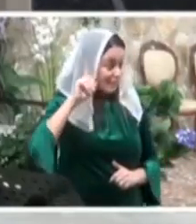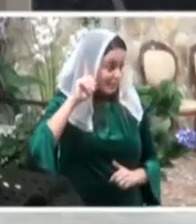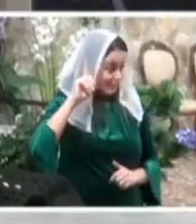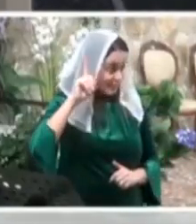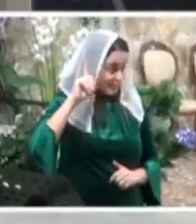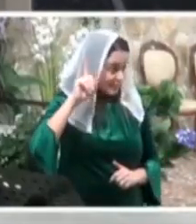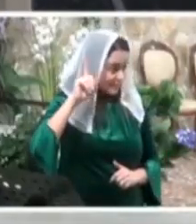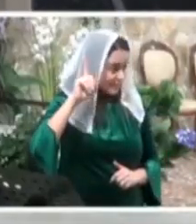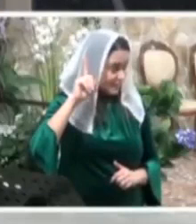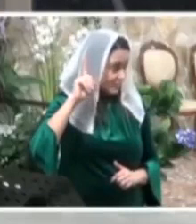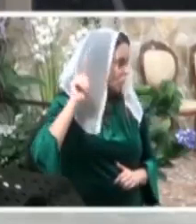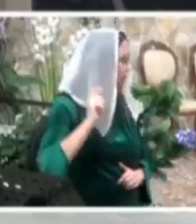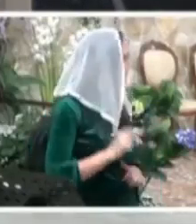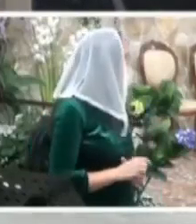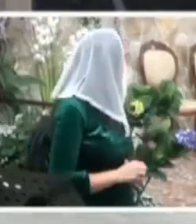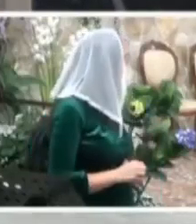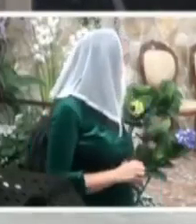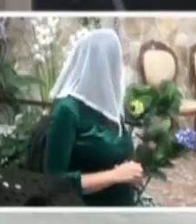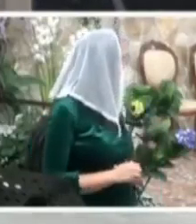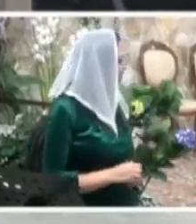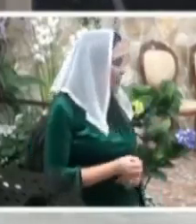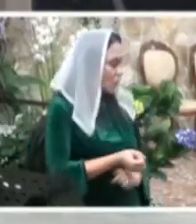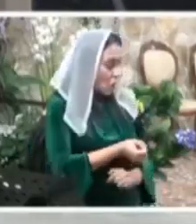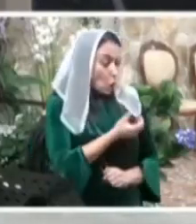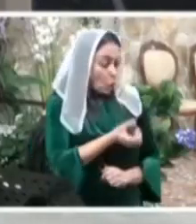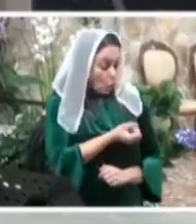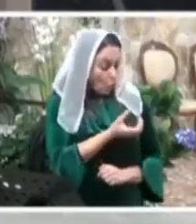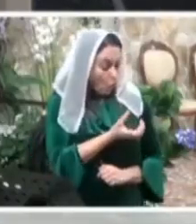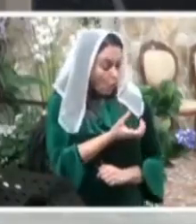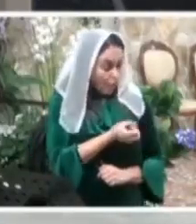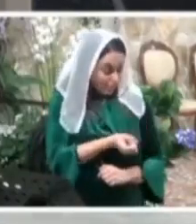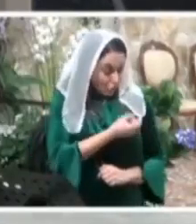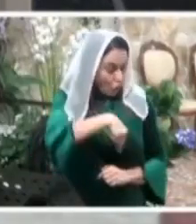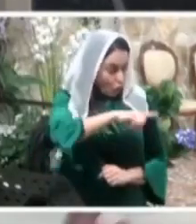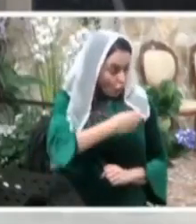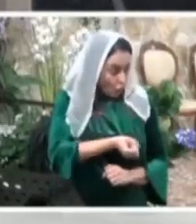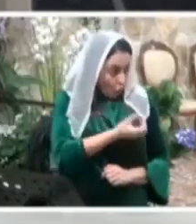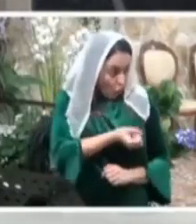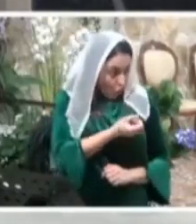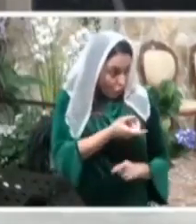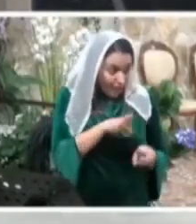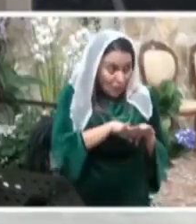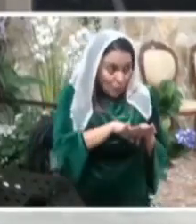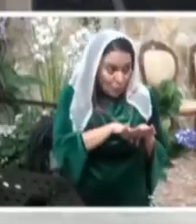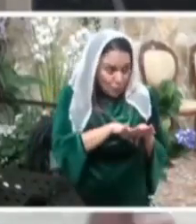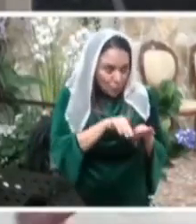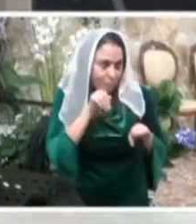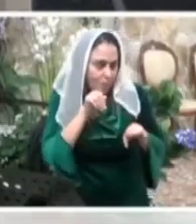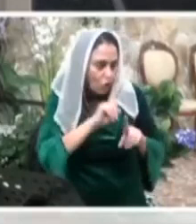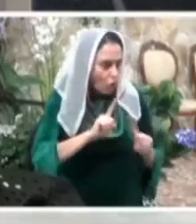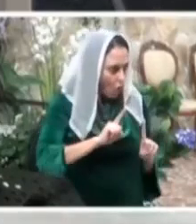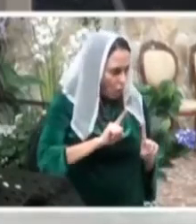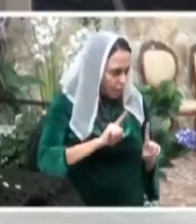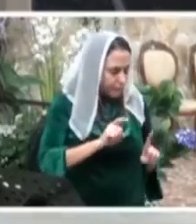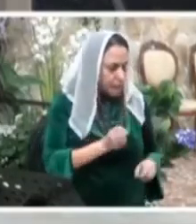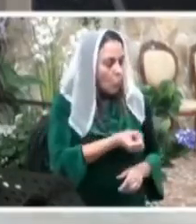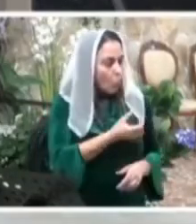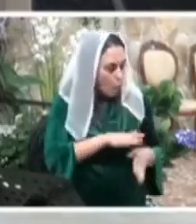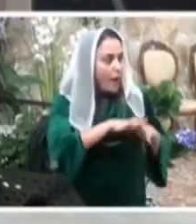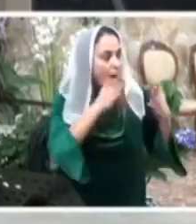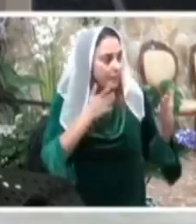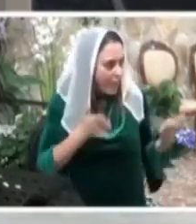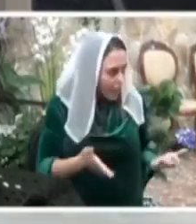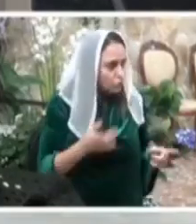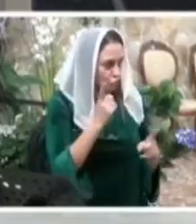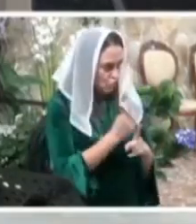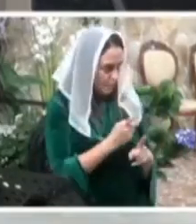porta chiusa, a Dio cuore chiuso, ma poi per tutto il resto ben venga, no?